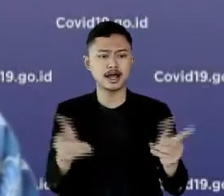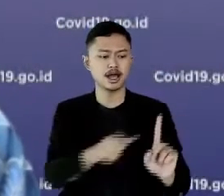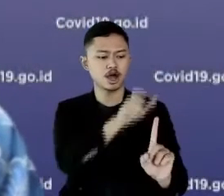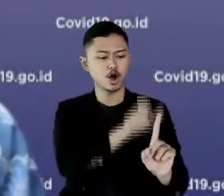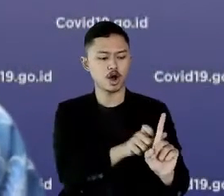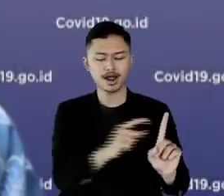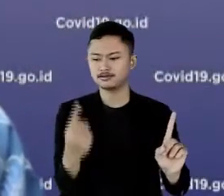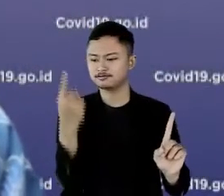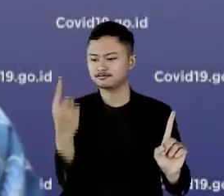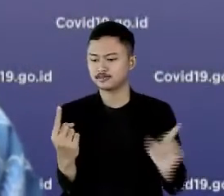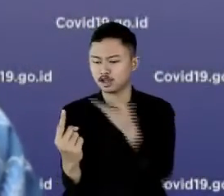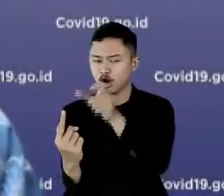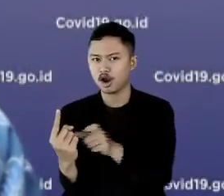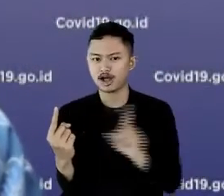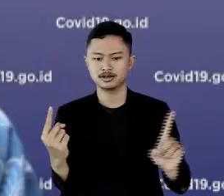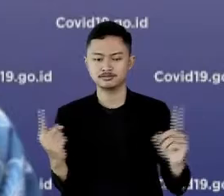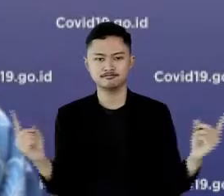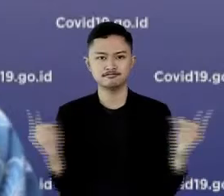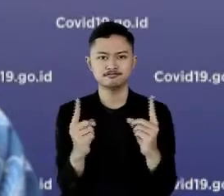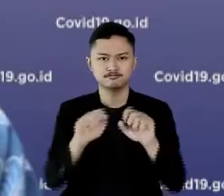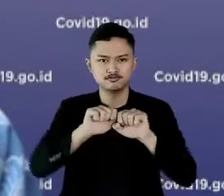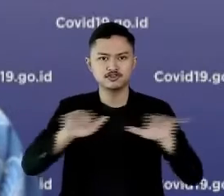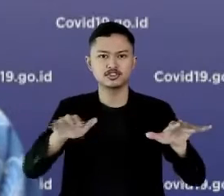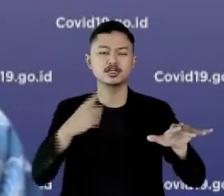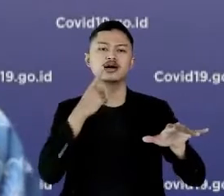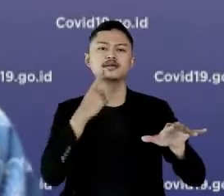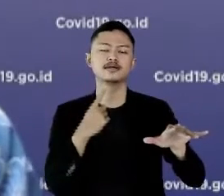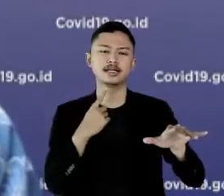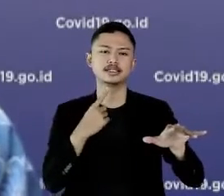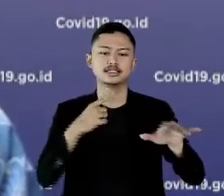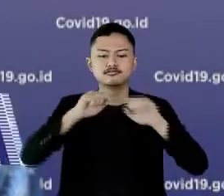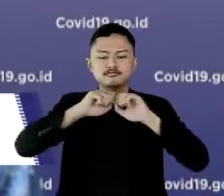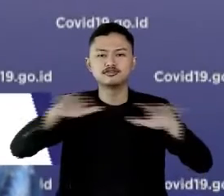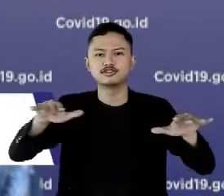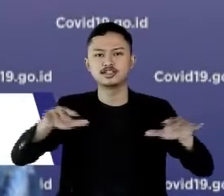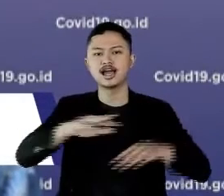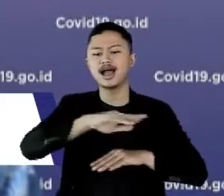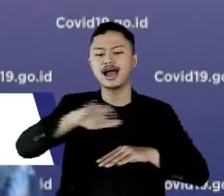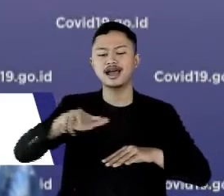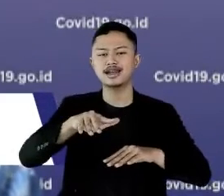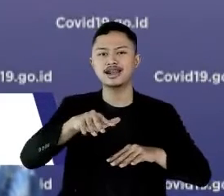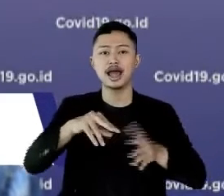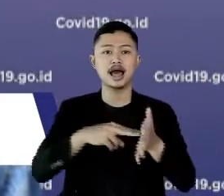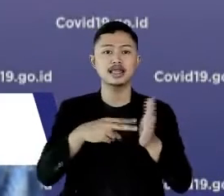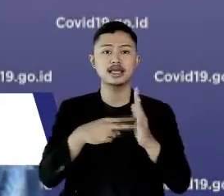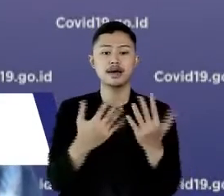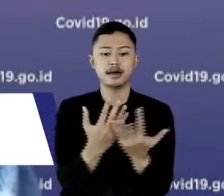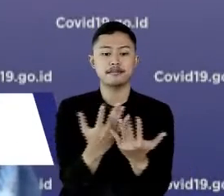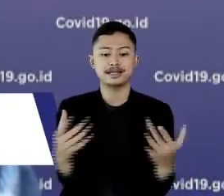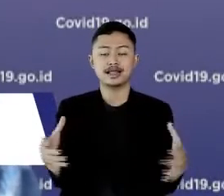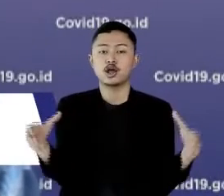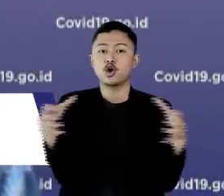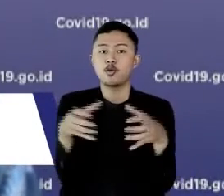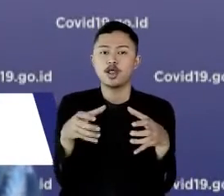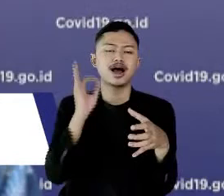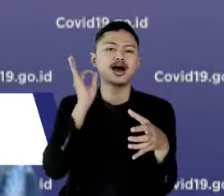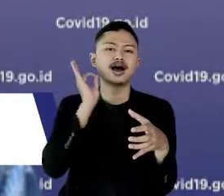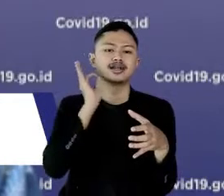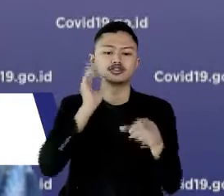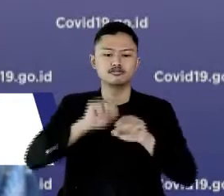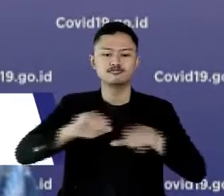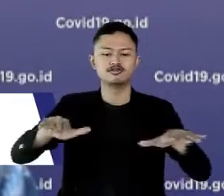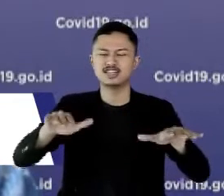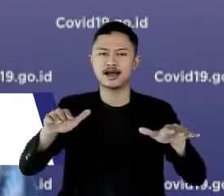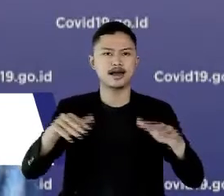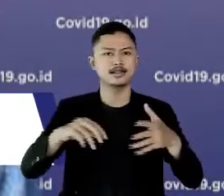ke orang melalui droplet atau aerosol ya. Sehingga kalau ada orang berkumpul, di situ resiko penularan